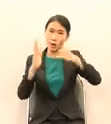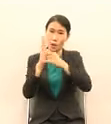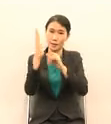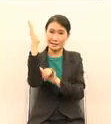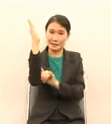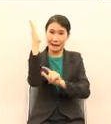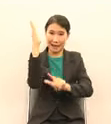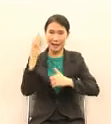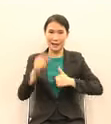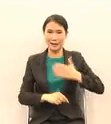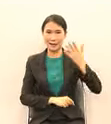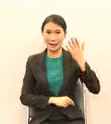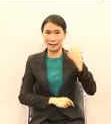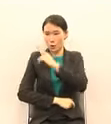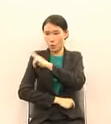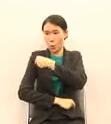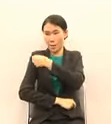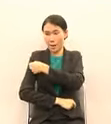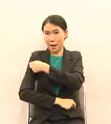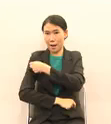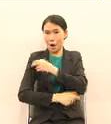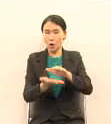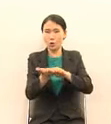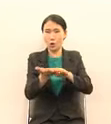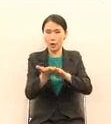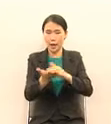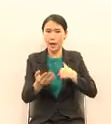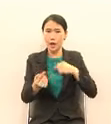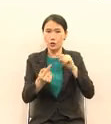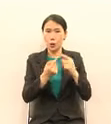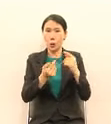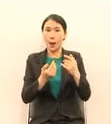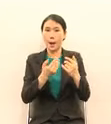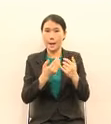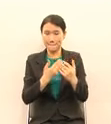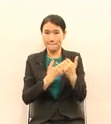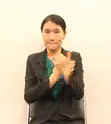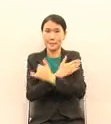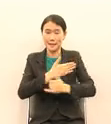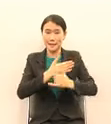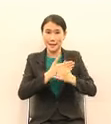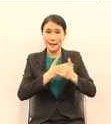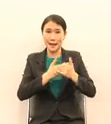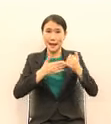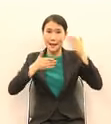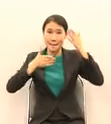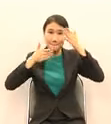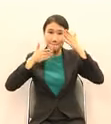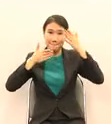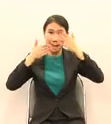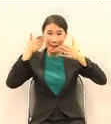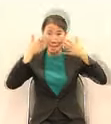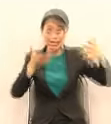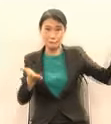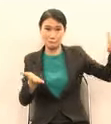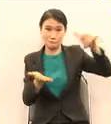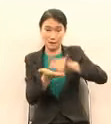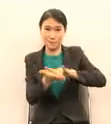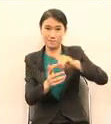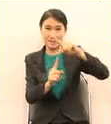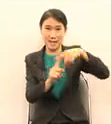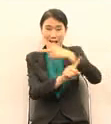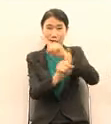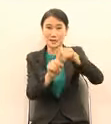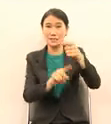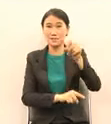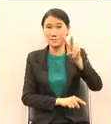ามีประวัติเนี่ยเดินทางไปยะลาไปมาเลเซียวันที่12มีนานะเขาเดินทางกลับมาจากประเทศไ